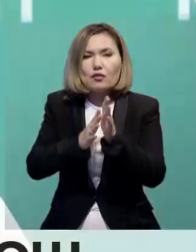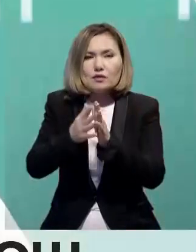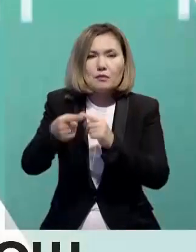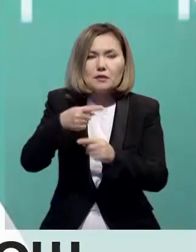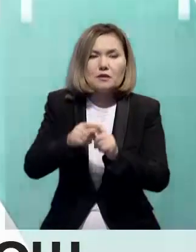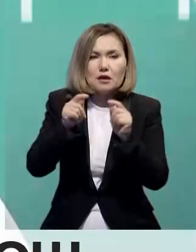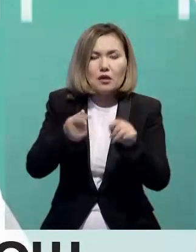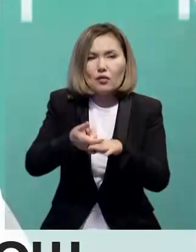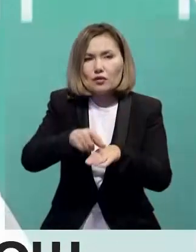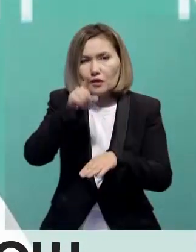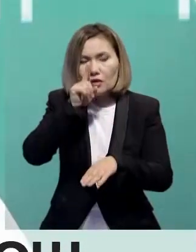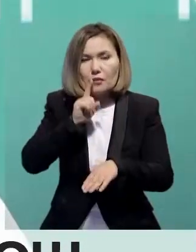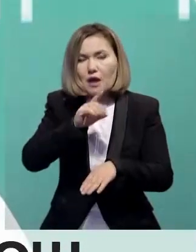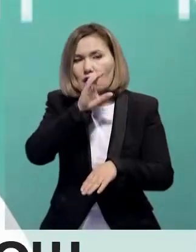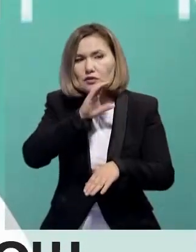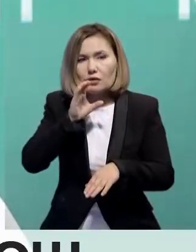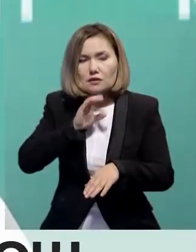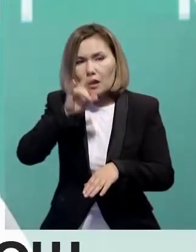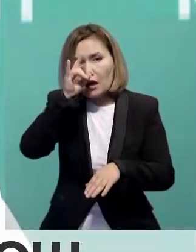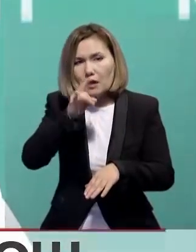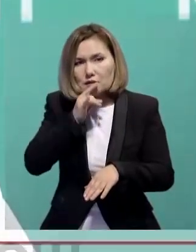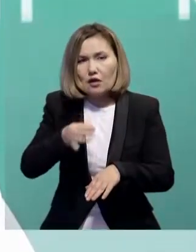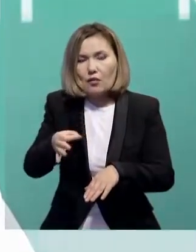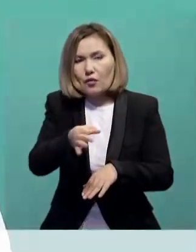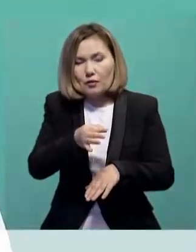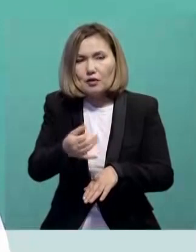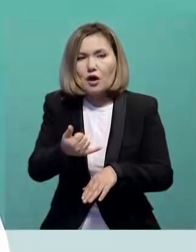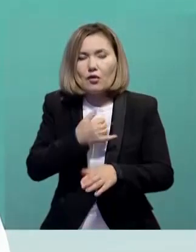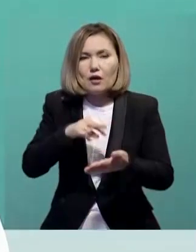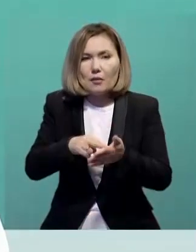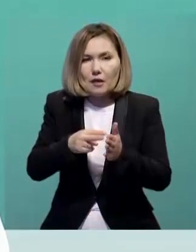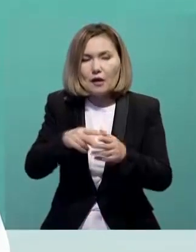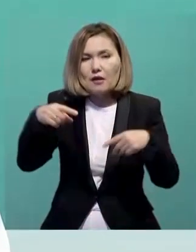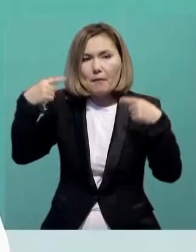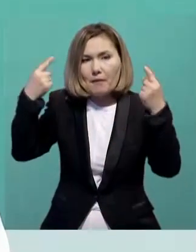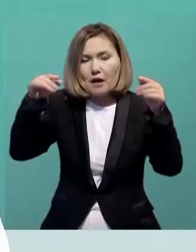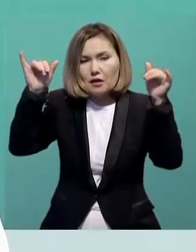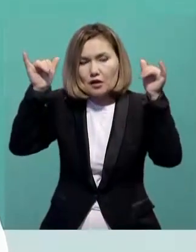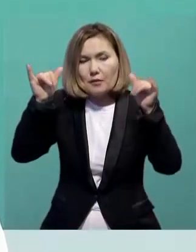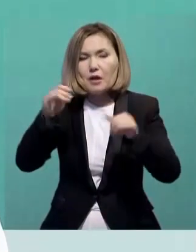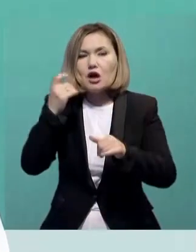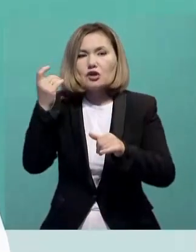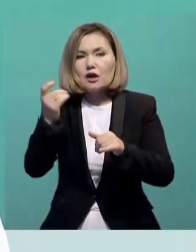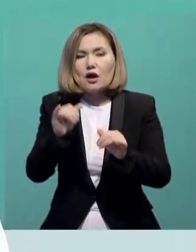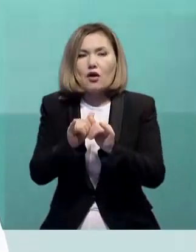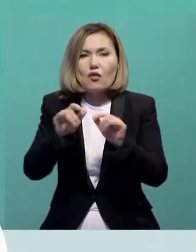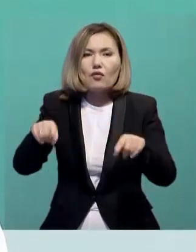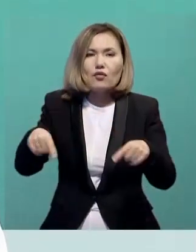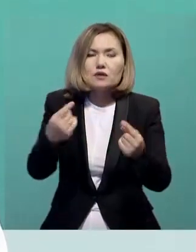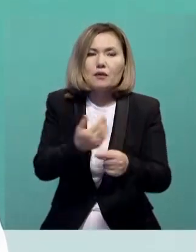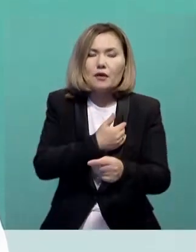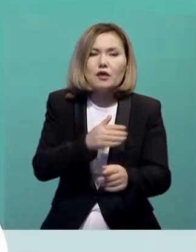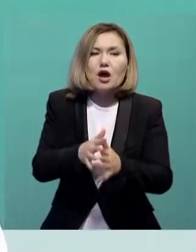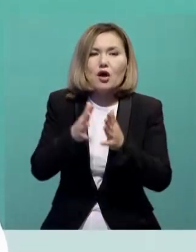айтады. Солтүстік Қазақстанға барғандағы мендегі ниет, ой мал шаруашылығын өркендетіп, өсіріп, өзіміздегіндей